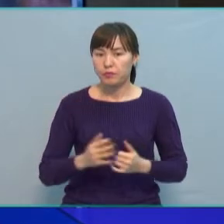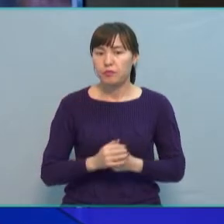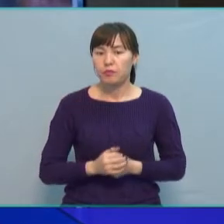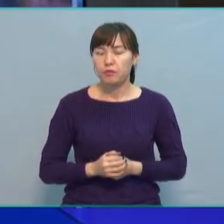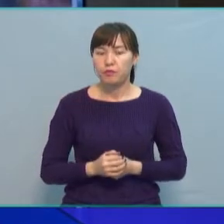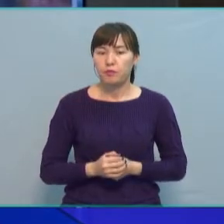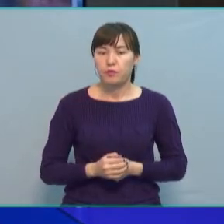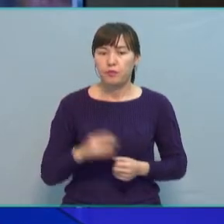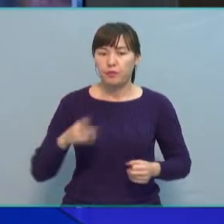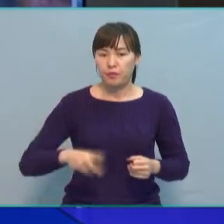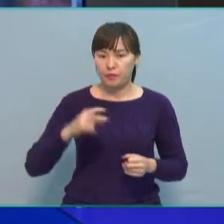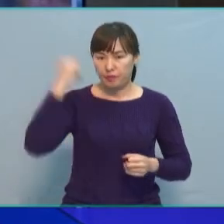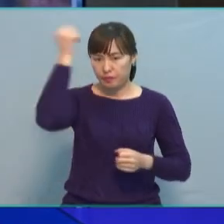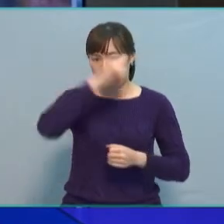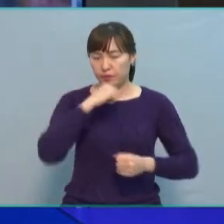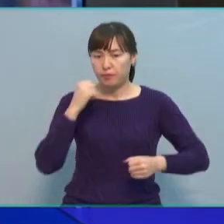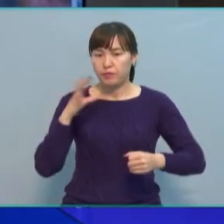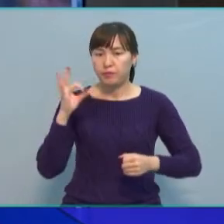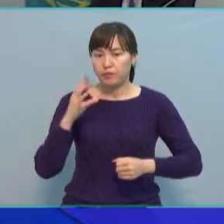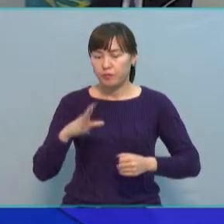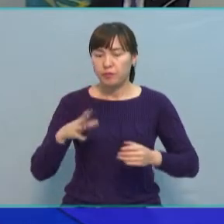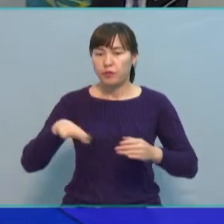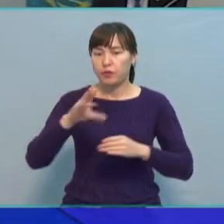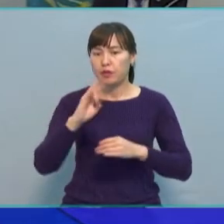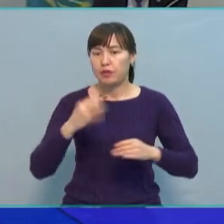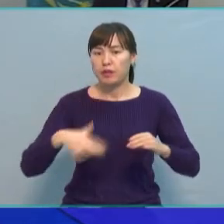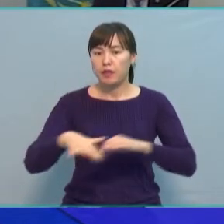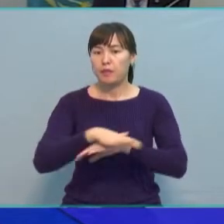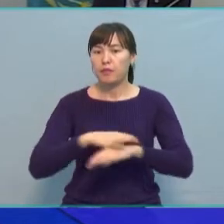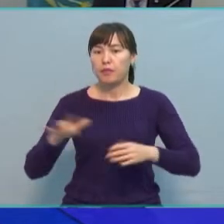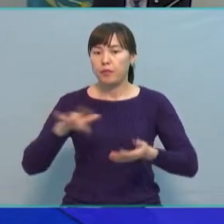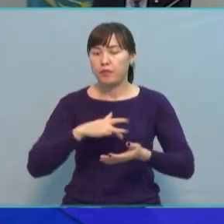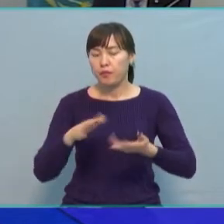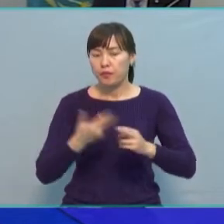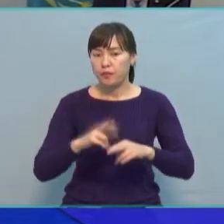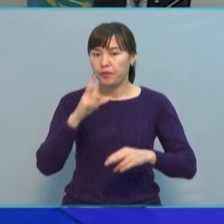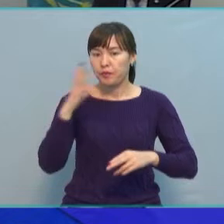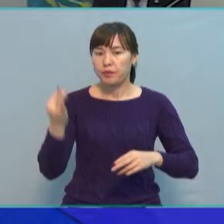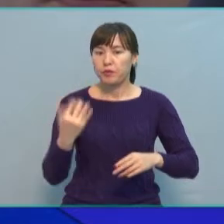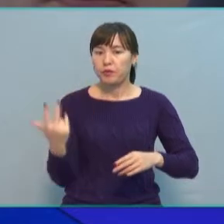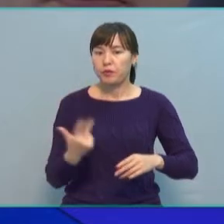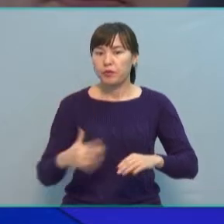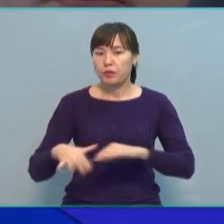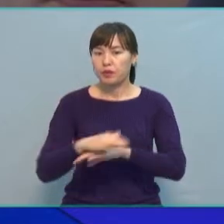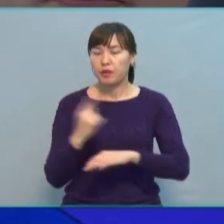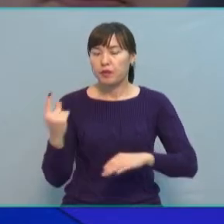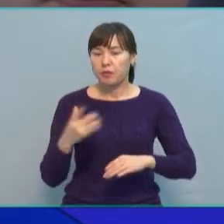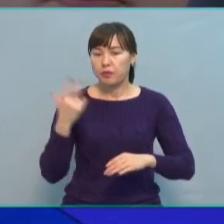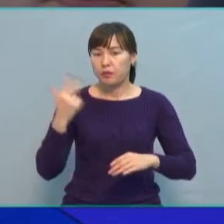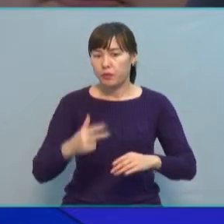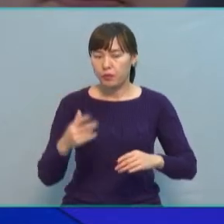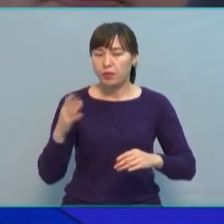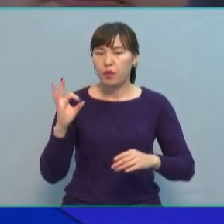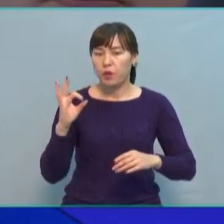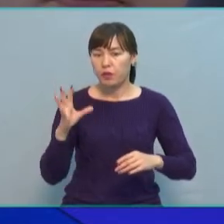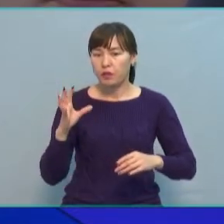болады. 2020 жылдың қазан айында жалпы ұлттық халық санағы өтеді. Бұл ел тарихындағы үшінші санақ. Бірінші 30-шы